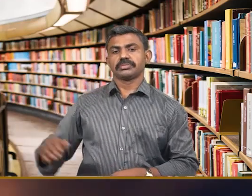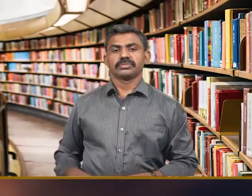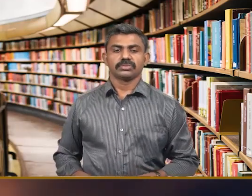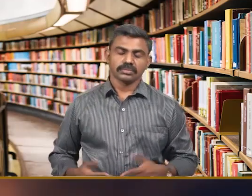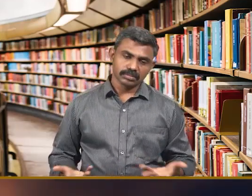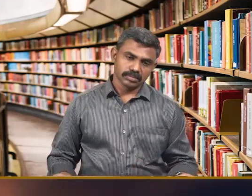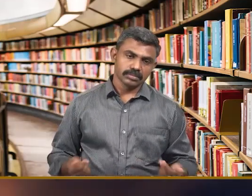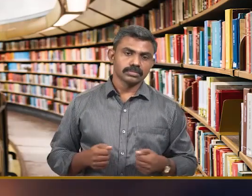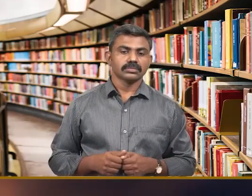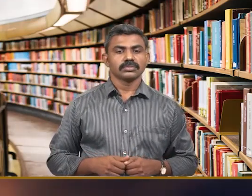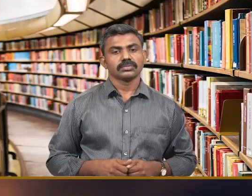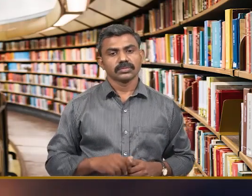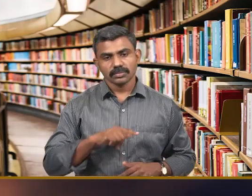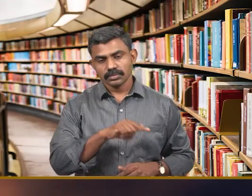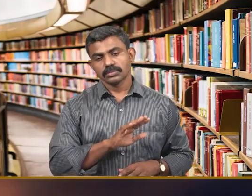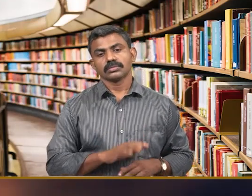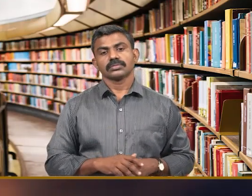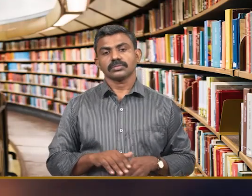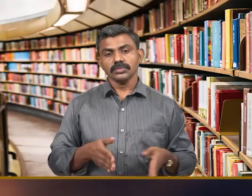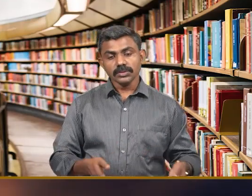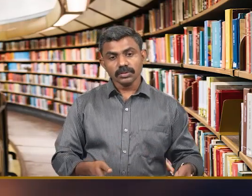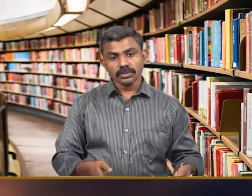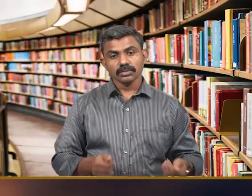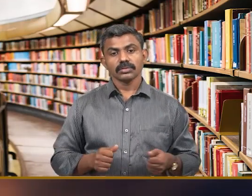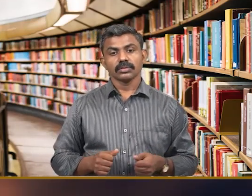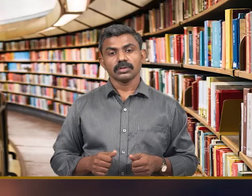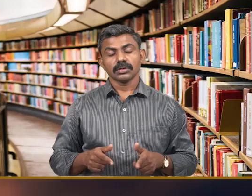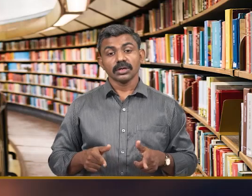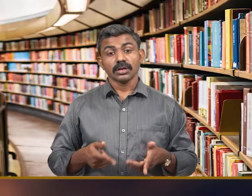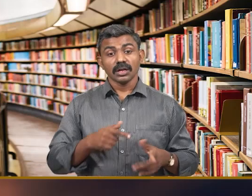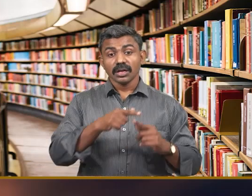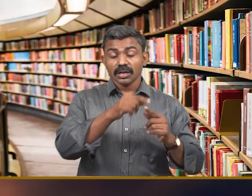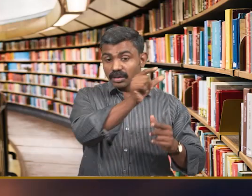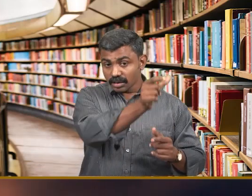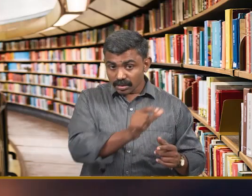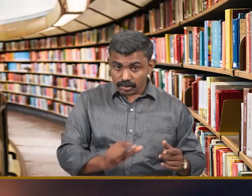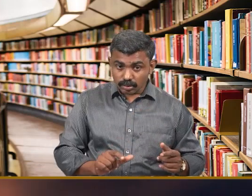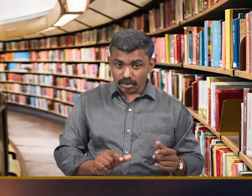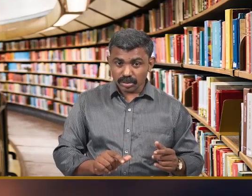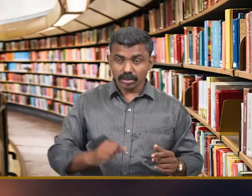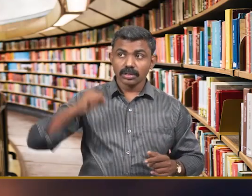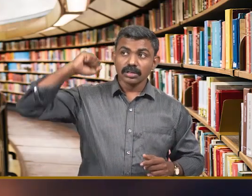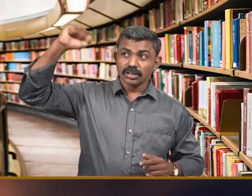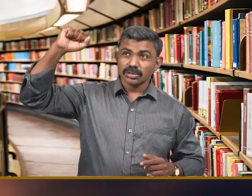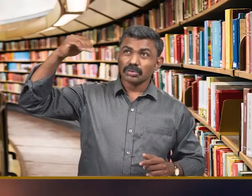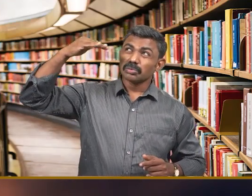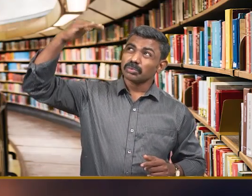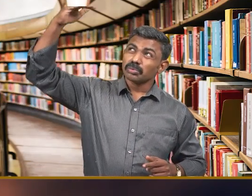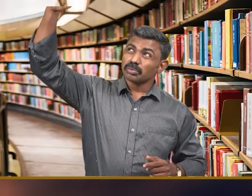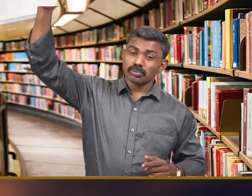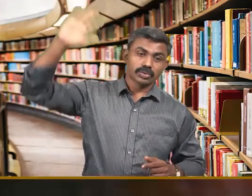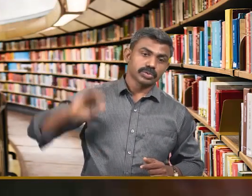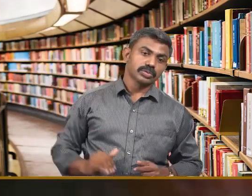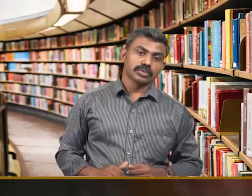ஜெயிலில் கொல்றாங்க, கொலை செய்கிறாங்க. ஸோ இது பார்த்திங்கன்னா இத்தாலியோட சர்வாதிகாரம் உச்சத்தில் சென்றது என்று சொல்லலாம்.